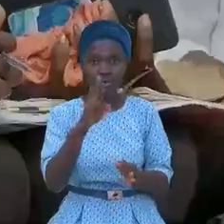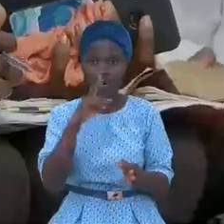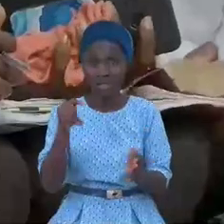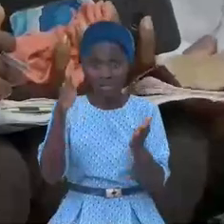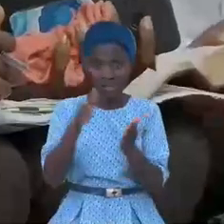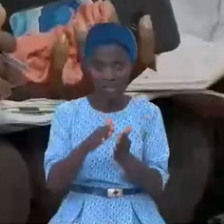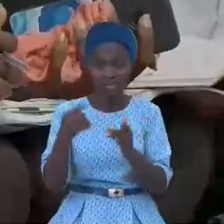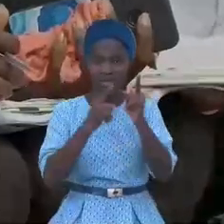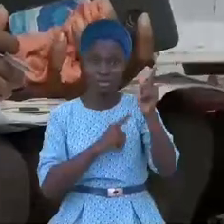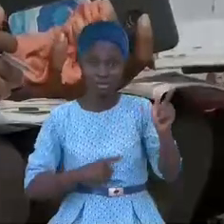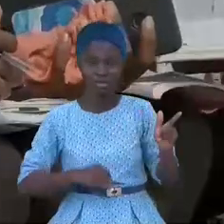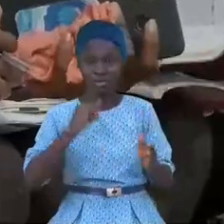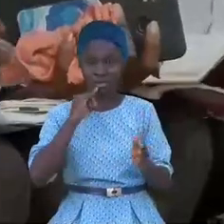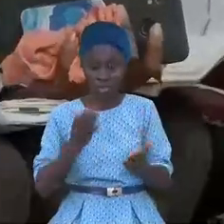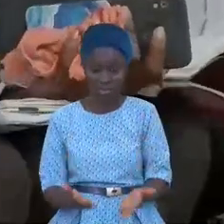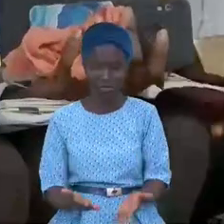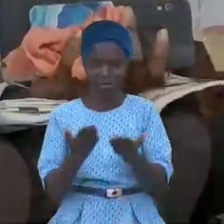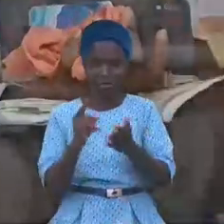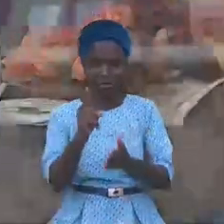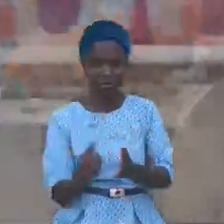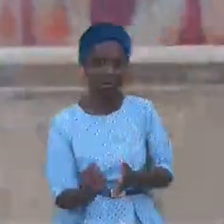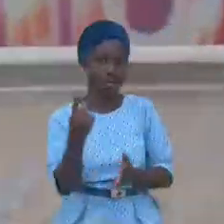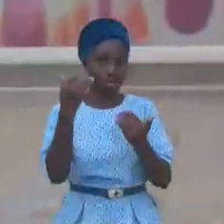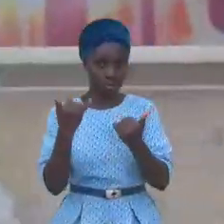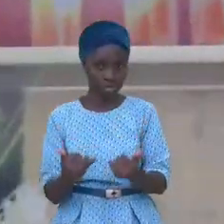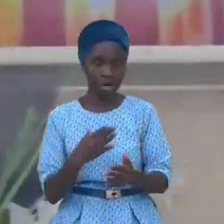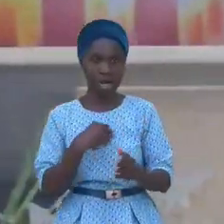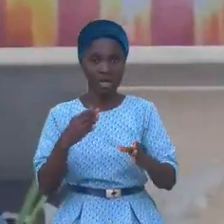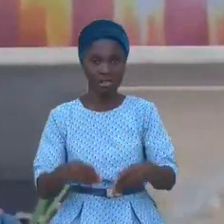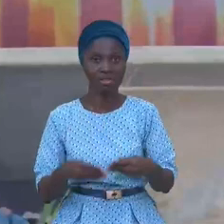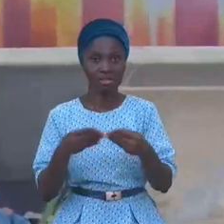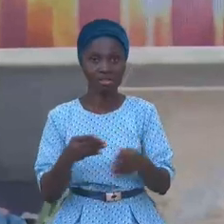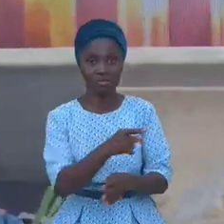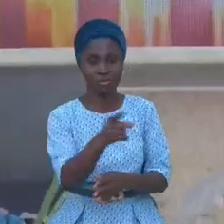t'élever. Et il te donnera